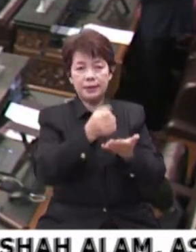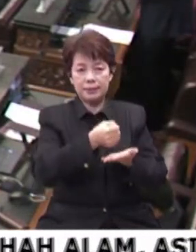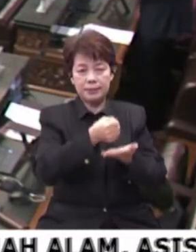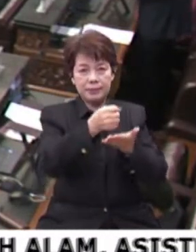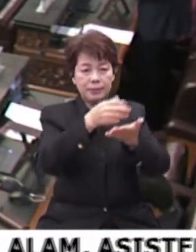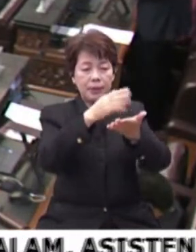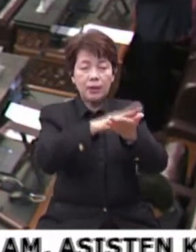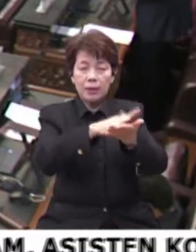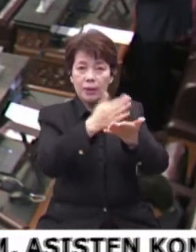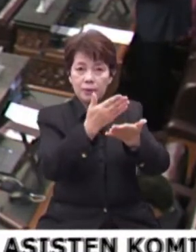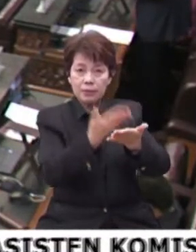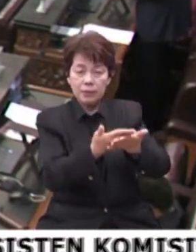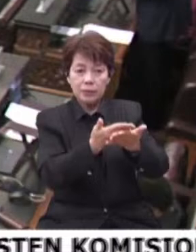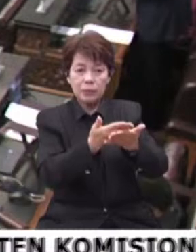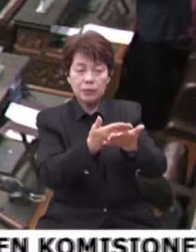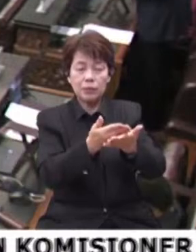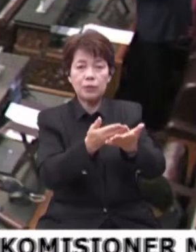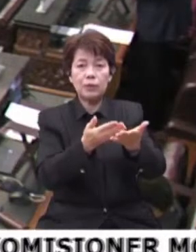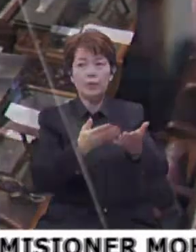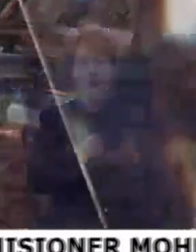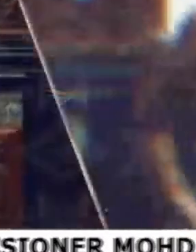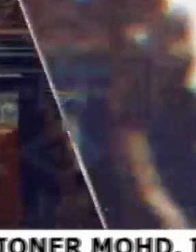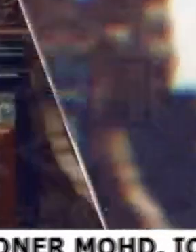mengurus dan pembajaran